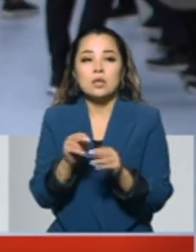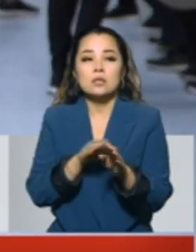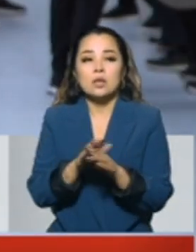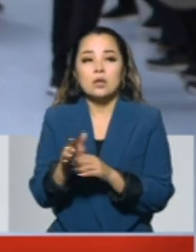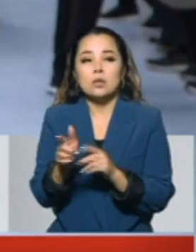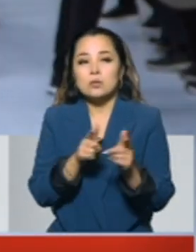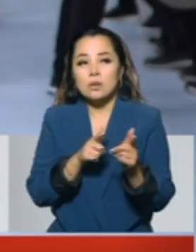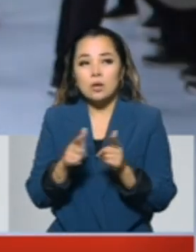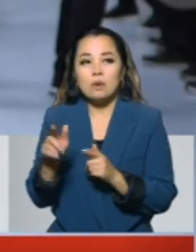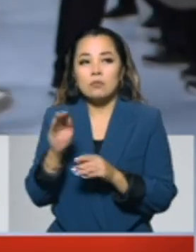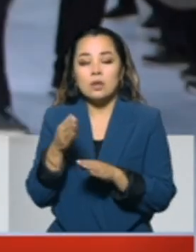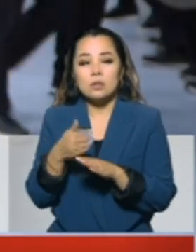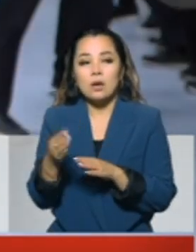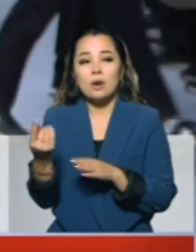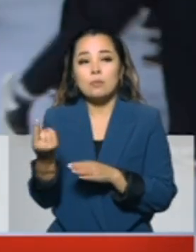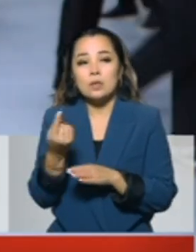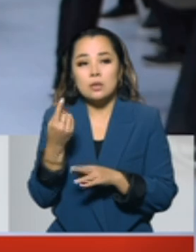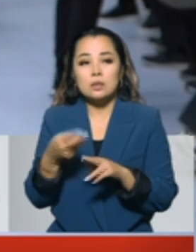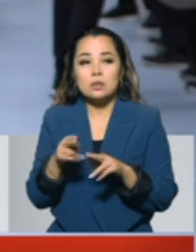жатқан филиалдың бірі деп айта аламын.